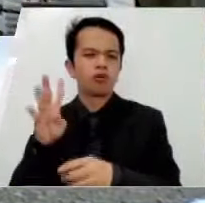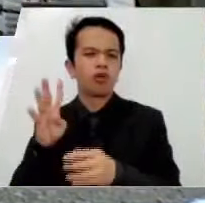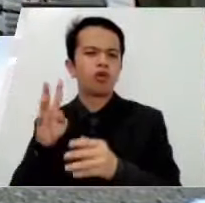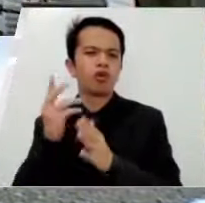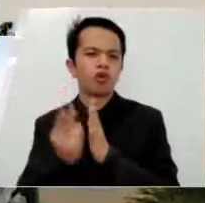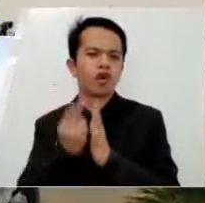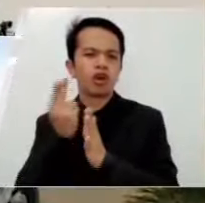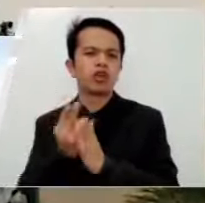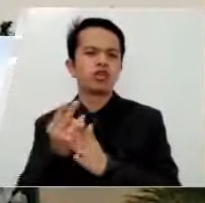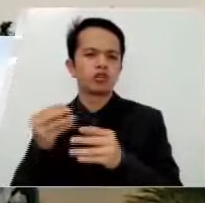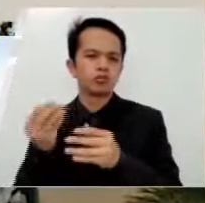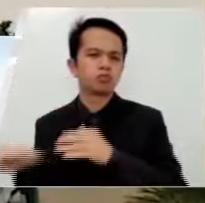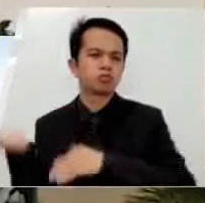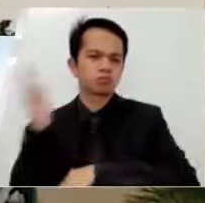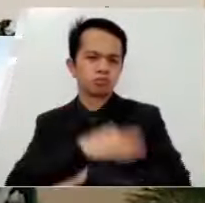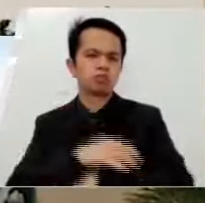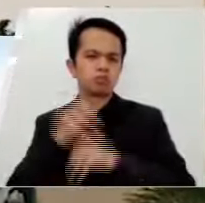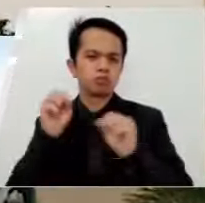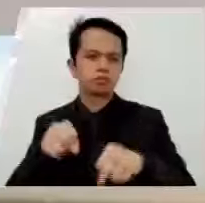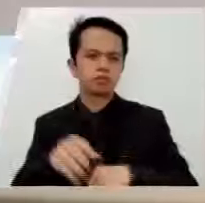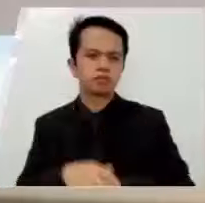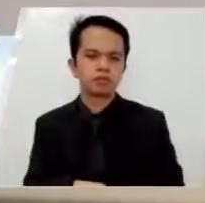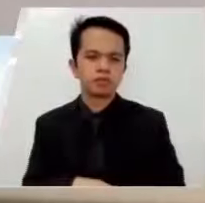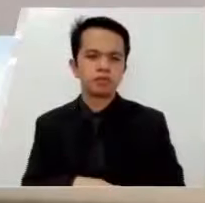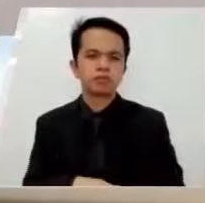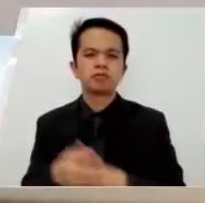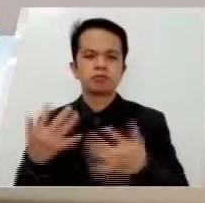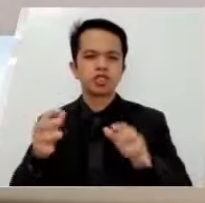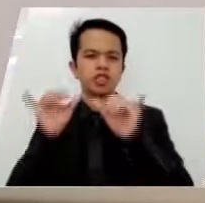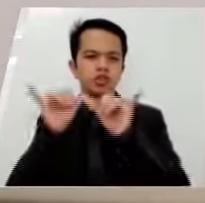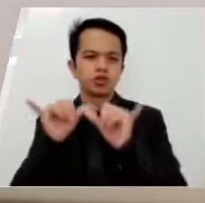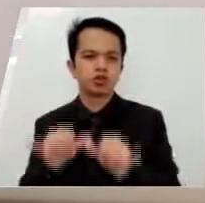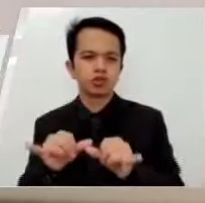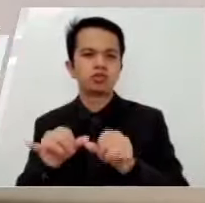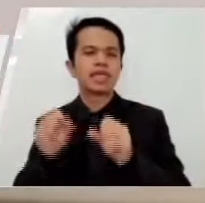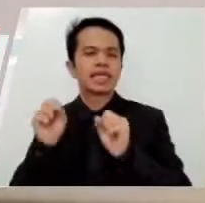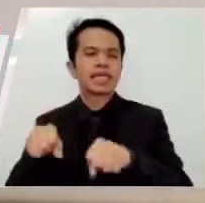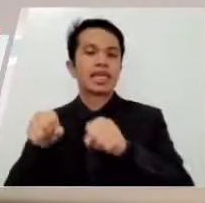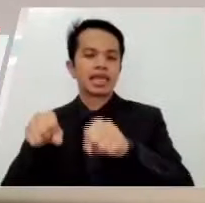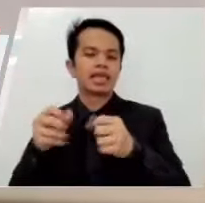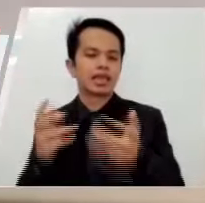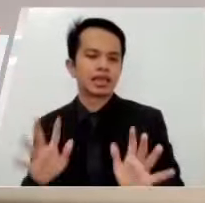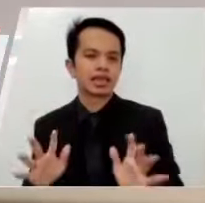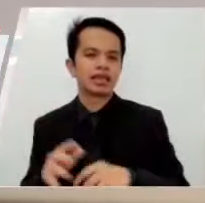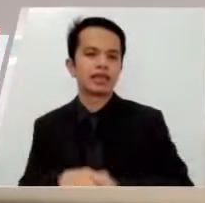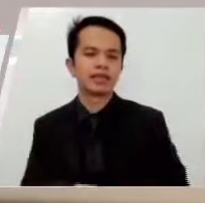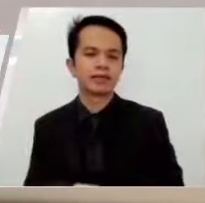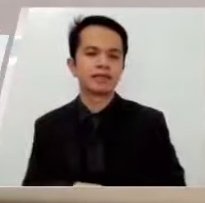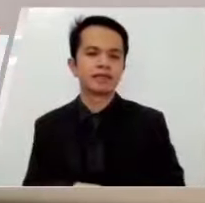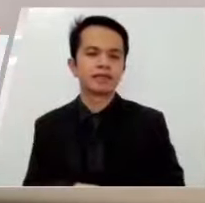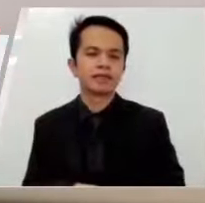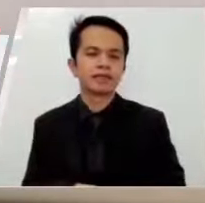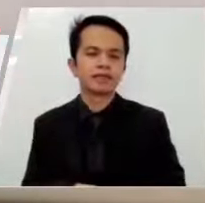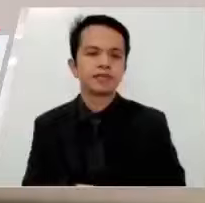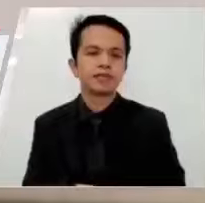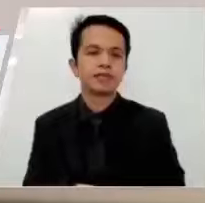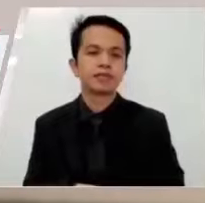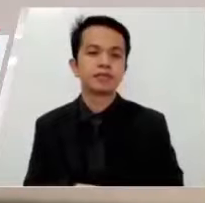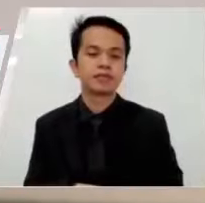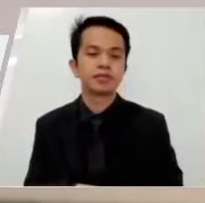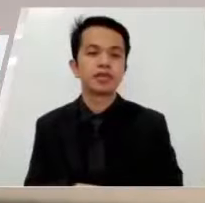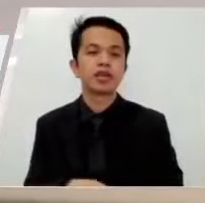ito. Yes, nasukat natin yung capacity na pwede niyang ibigay versus doon sa